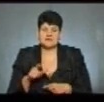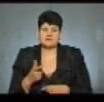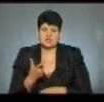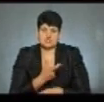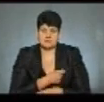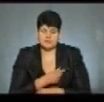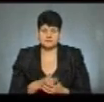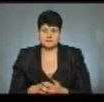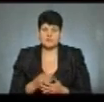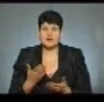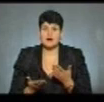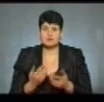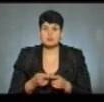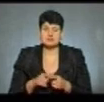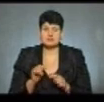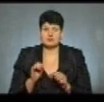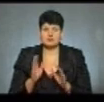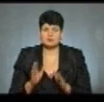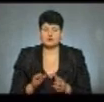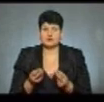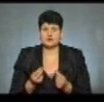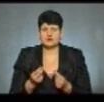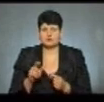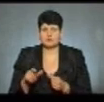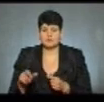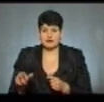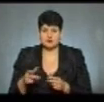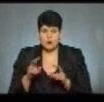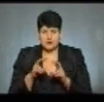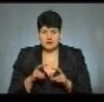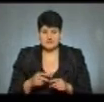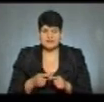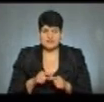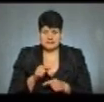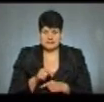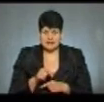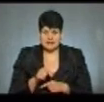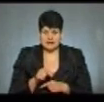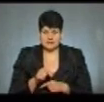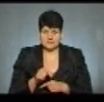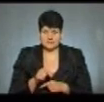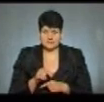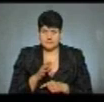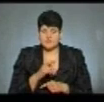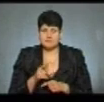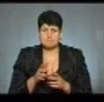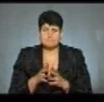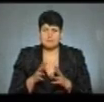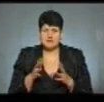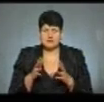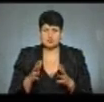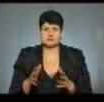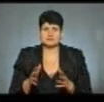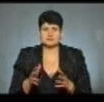прищепити. Або це можуть, звичайно, бути кошти громадян. Якщо проаналізувати цей епідсезон, в більшості,